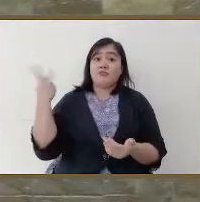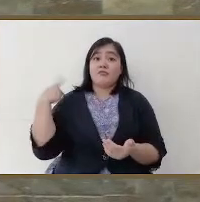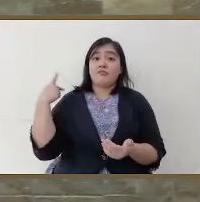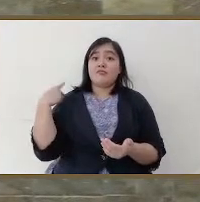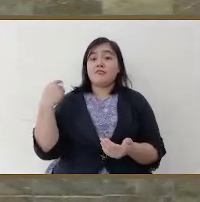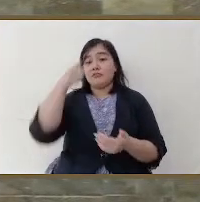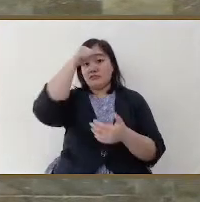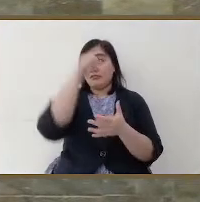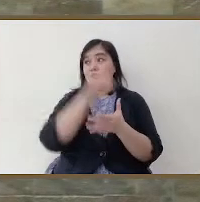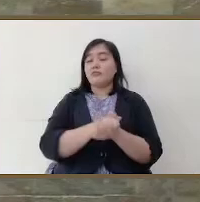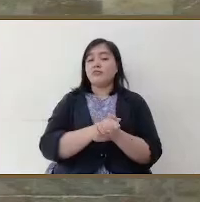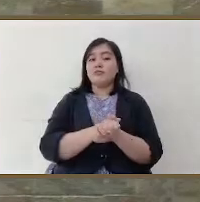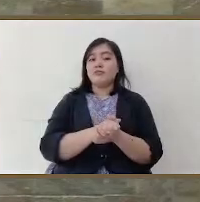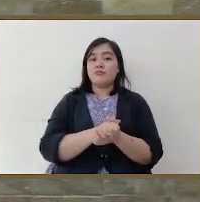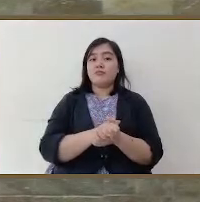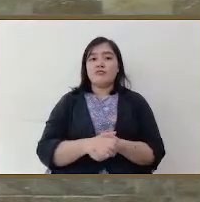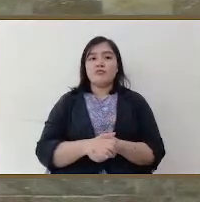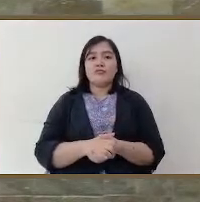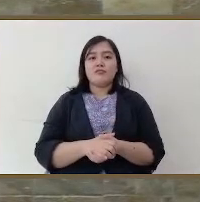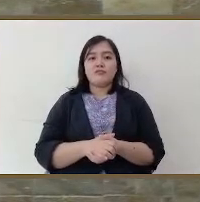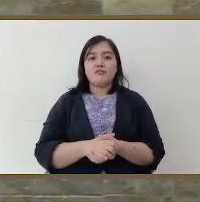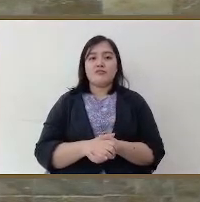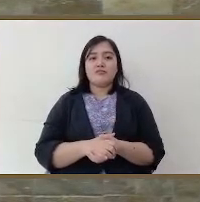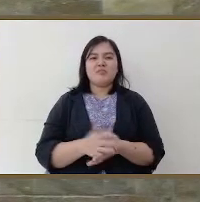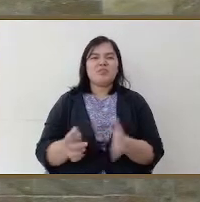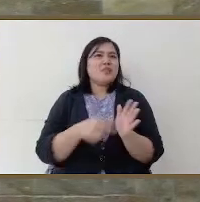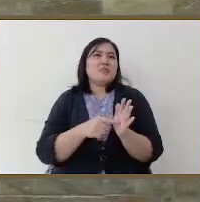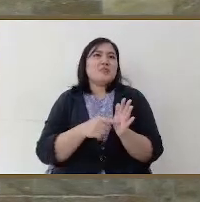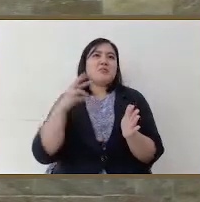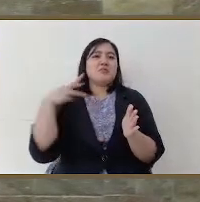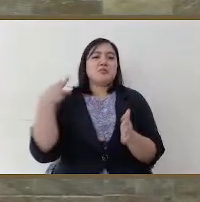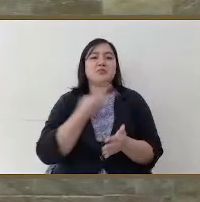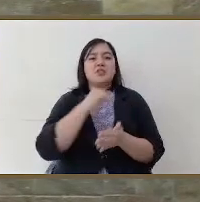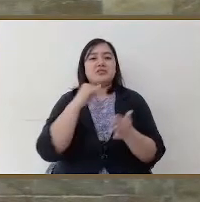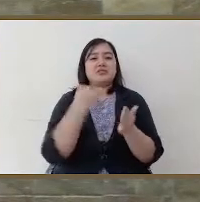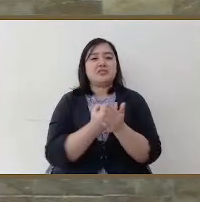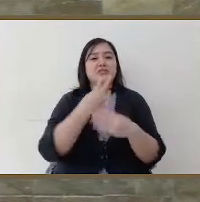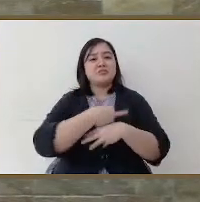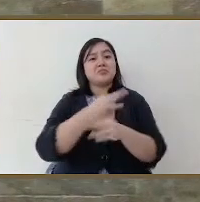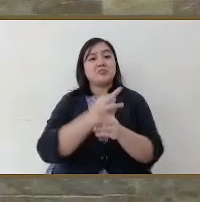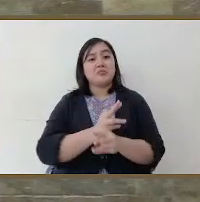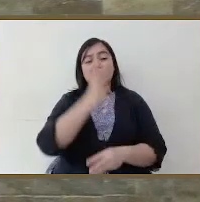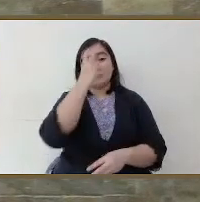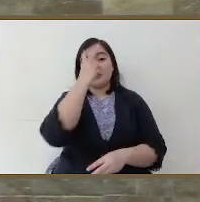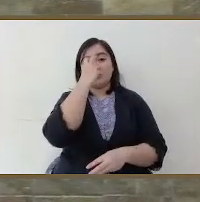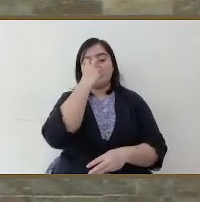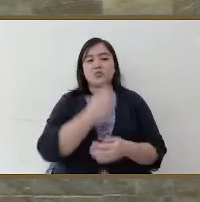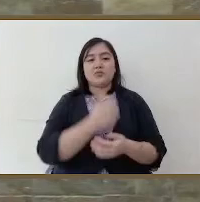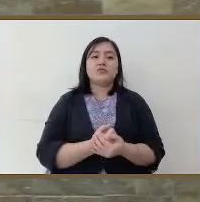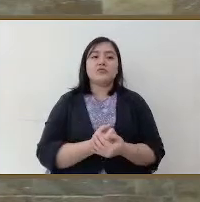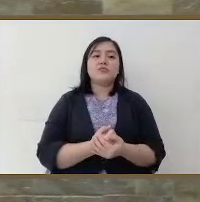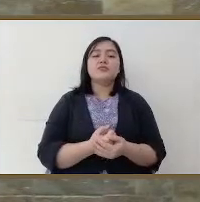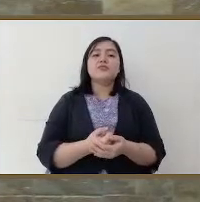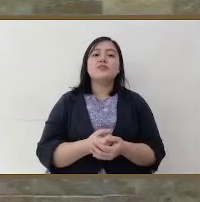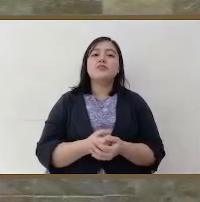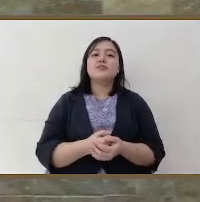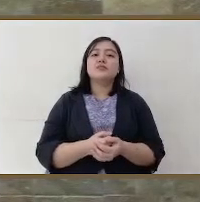See, ibig sabihin na wala na sa buhay niya, na wala na ng papel sa buhay niya. See, kumusta mga anak mo? Ayun, isa na lang